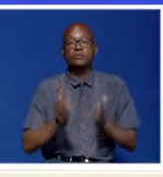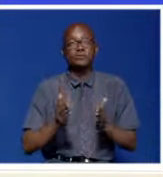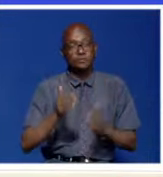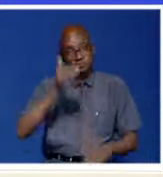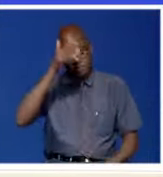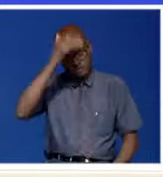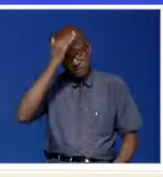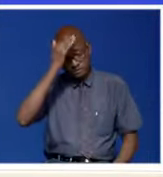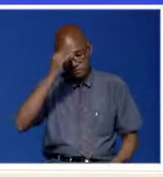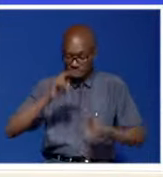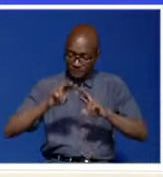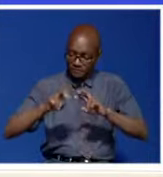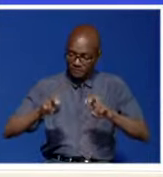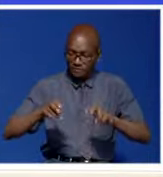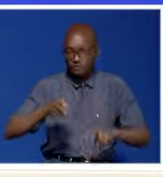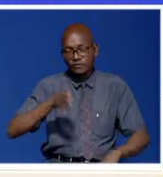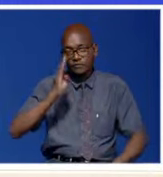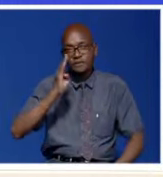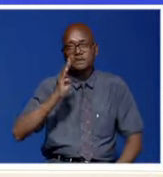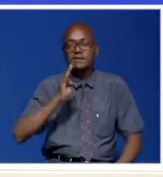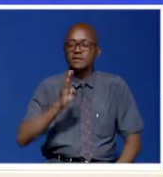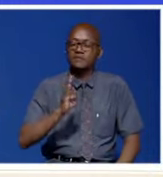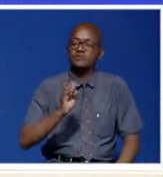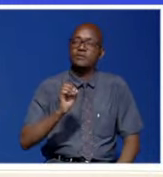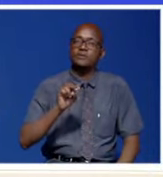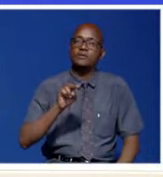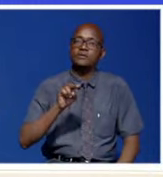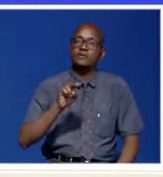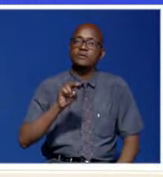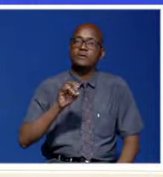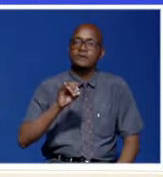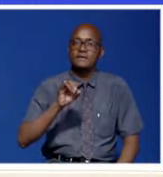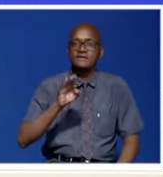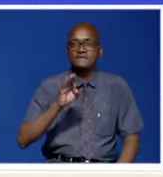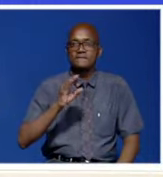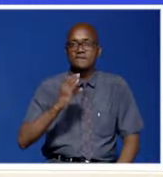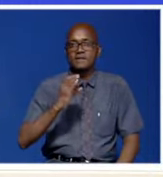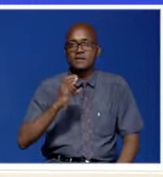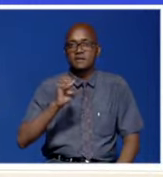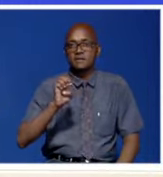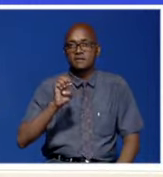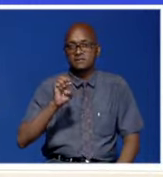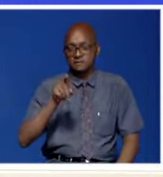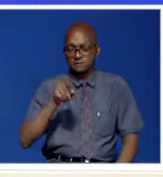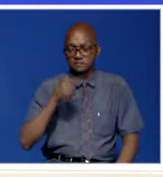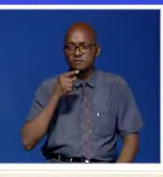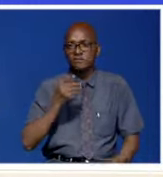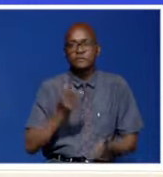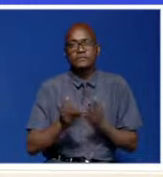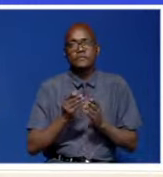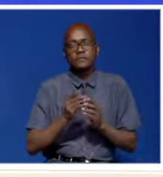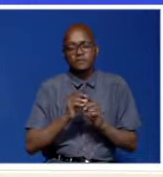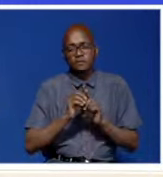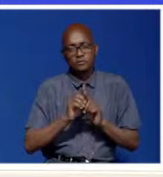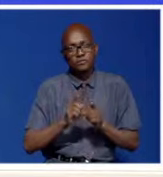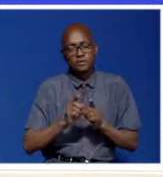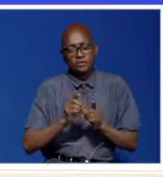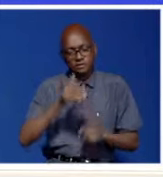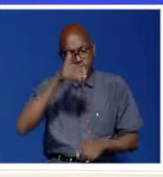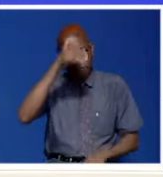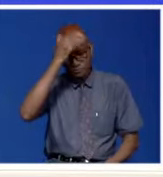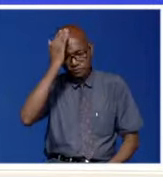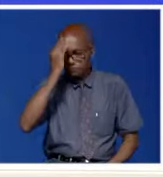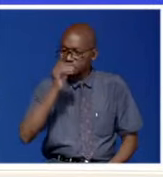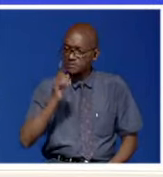utafiti Professor Nelson Boniface amesema kutofautiana kwa matokeo ya viwango vya ubora yanaweza kukiweka chuo katika sehemu